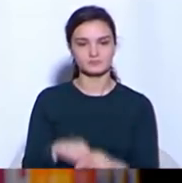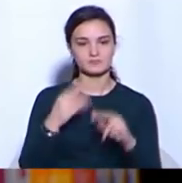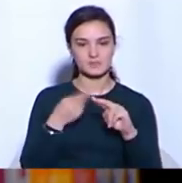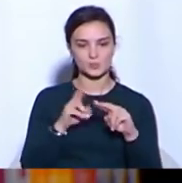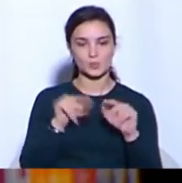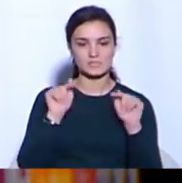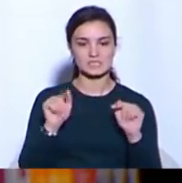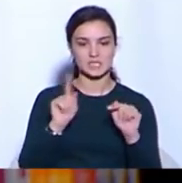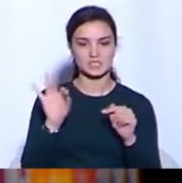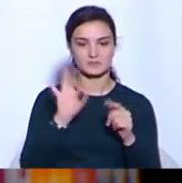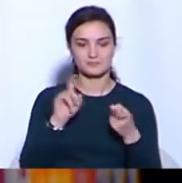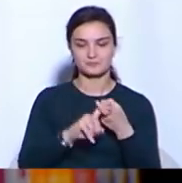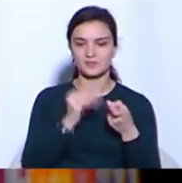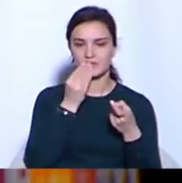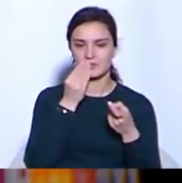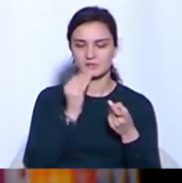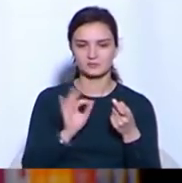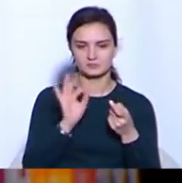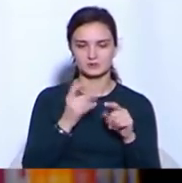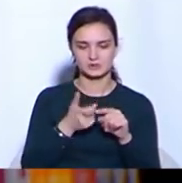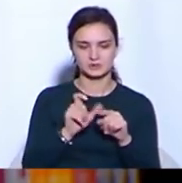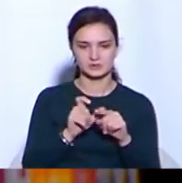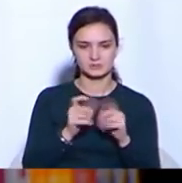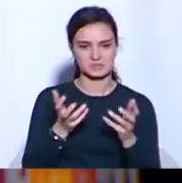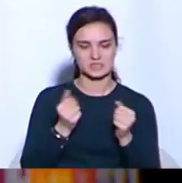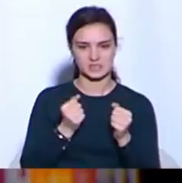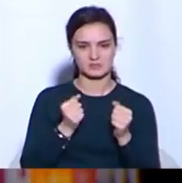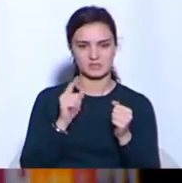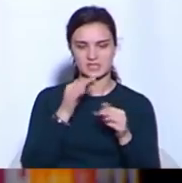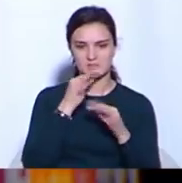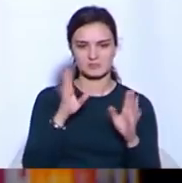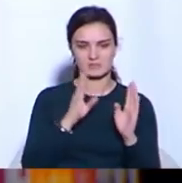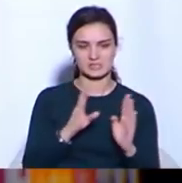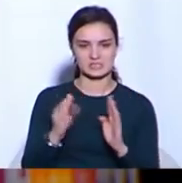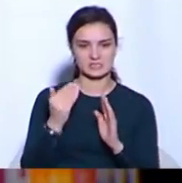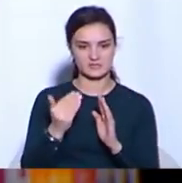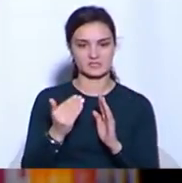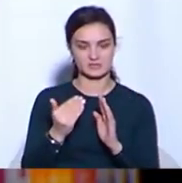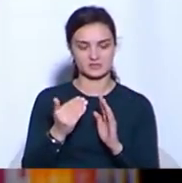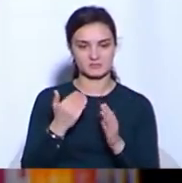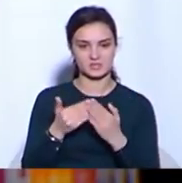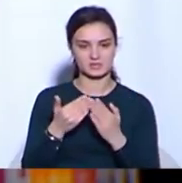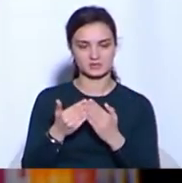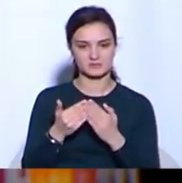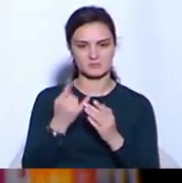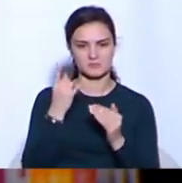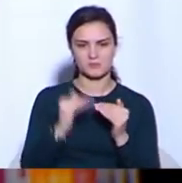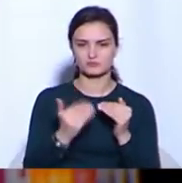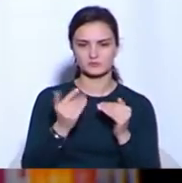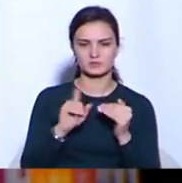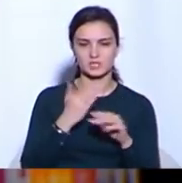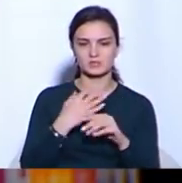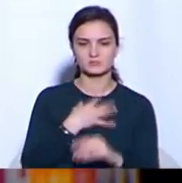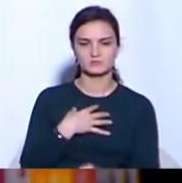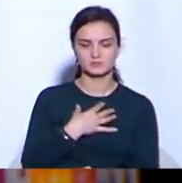ამიტომ ის, რაც ეხება კვების მოდელის ჩამოყალიბებას, აბსოლუტურად მისაღებია ნებისმიერი ქცევის მოდელის ჩამოყალიბებისთვის. და თანაც ბავშვისთვის რა